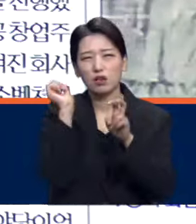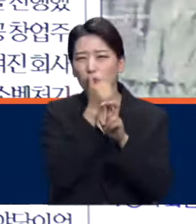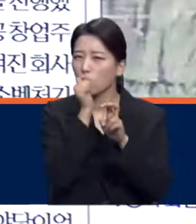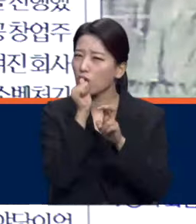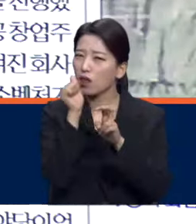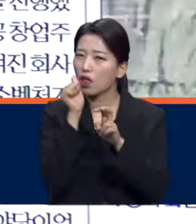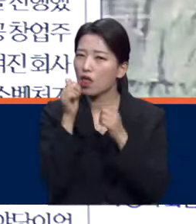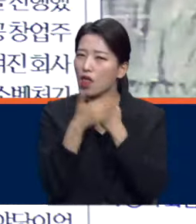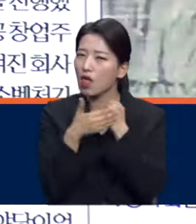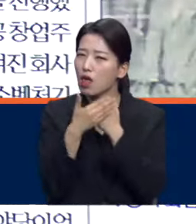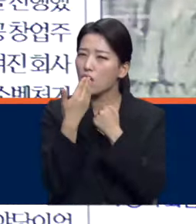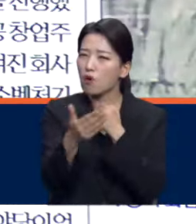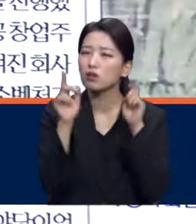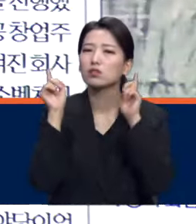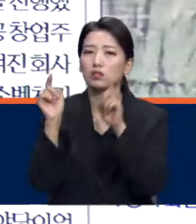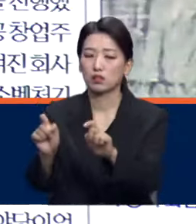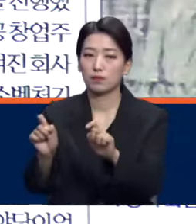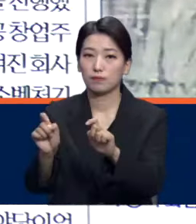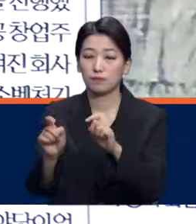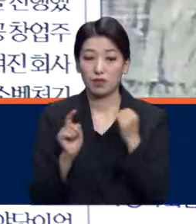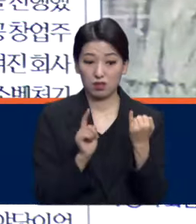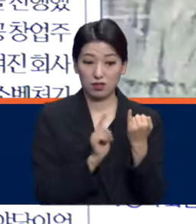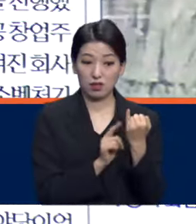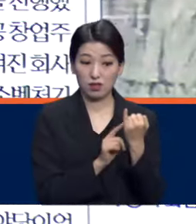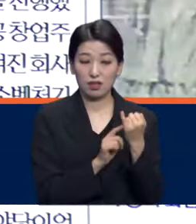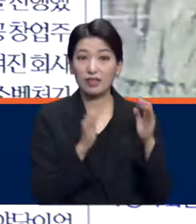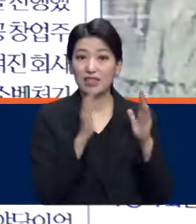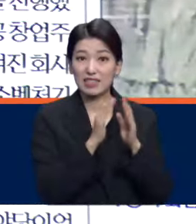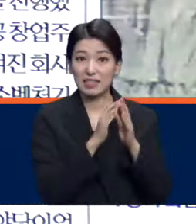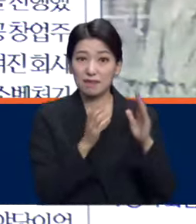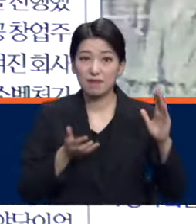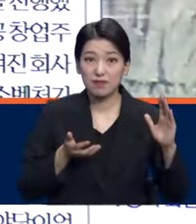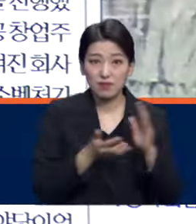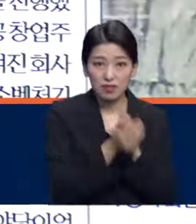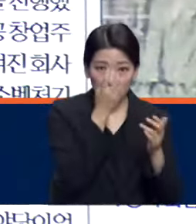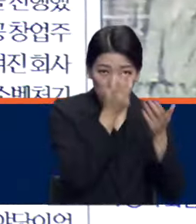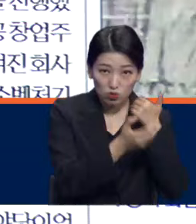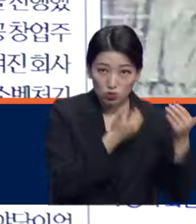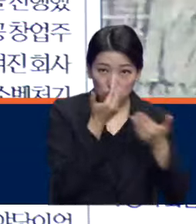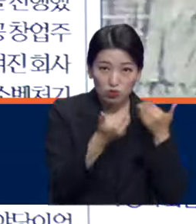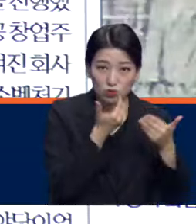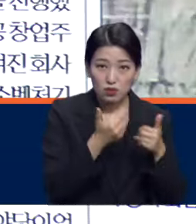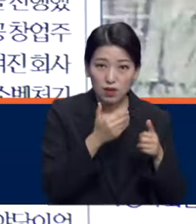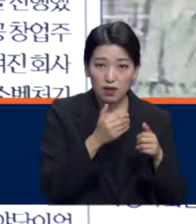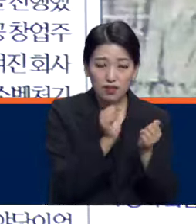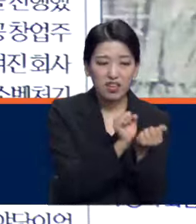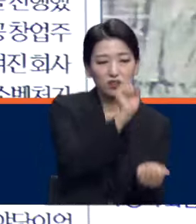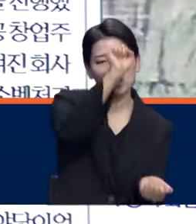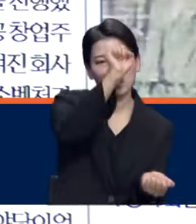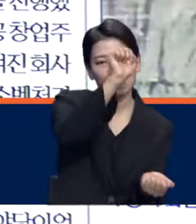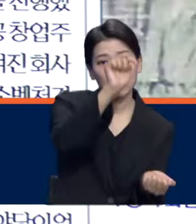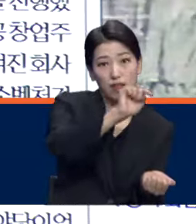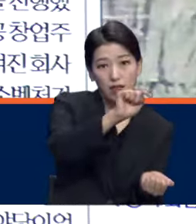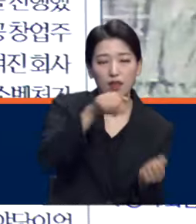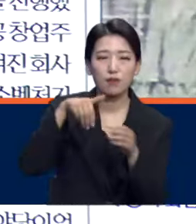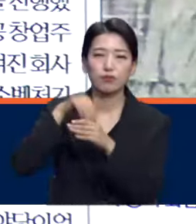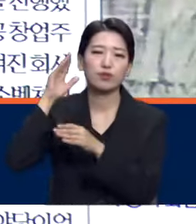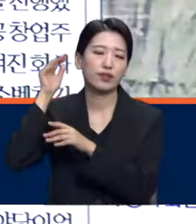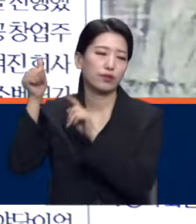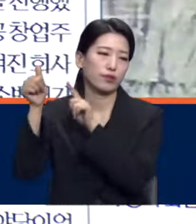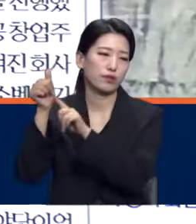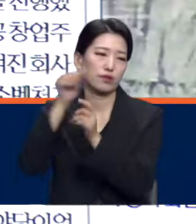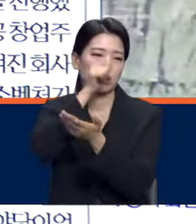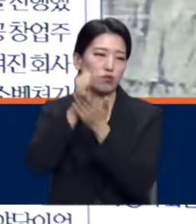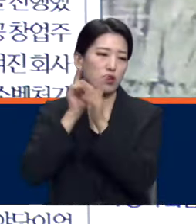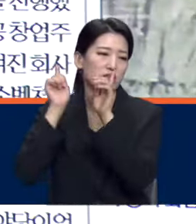피의자입니다라고 적시가 됐다라는 거죠. 문 전 대통령의 전사회 특혜 채용 의혹을 지금 검찰이 수사를 하고 있죠. 관련해서 압수수색을 하는데